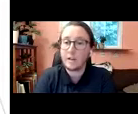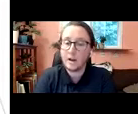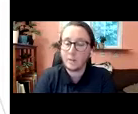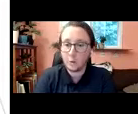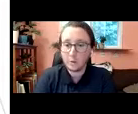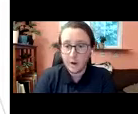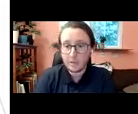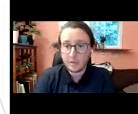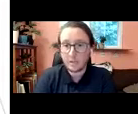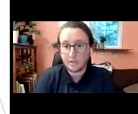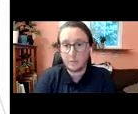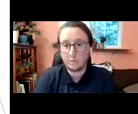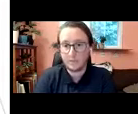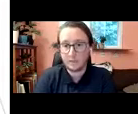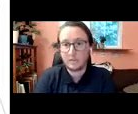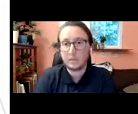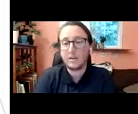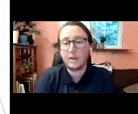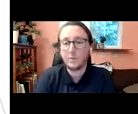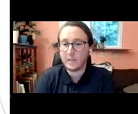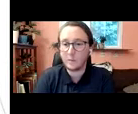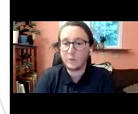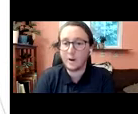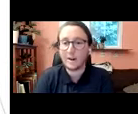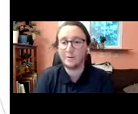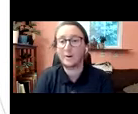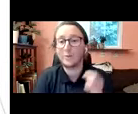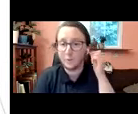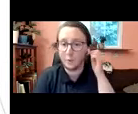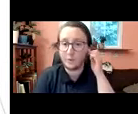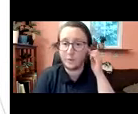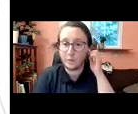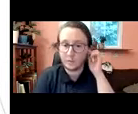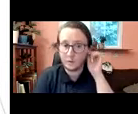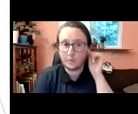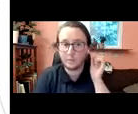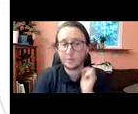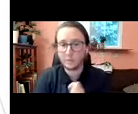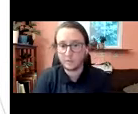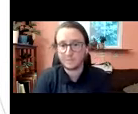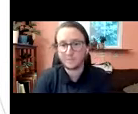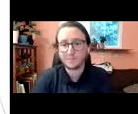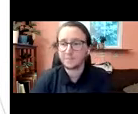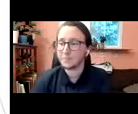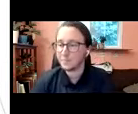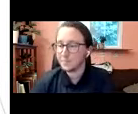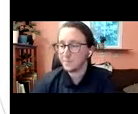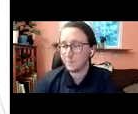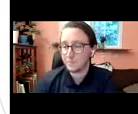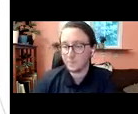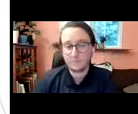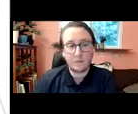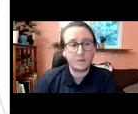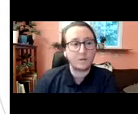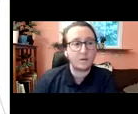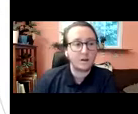au Canada, ils sont allés aux États-Unis où ils ont pu faire une consultation avec un endocrinologue. On lui a